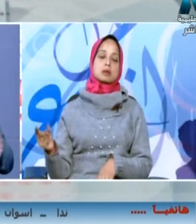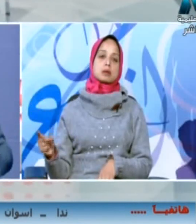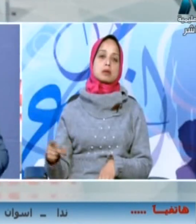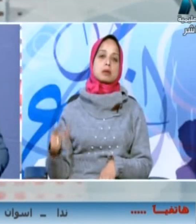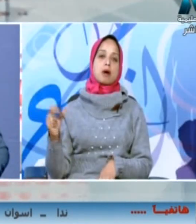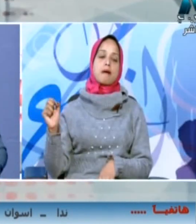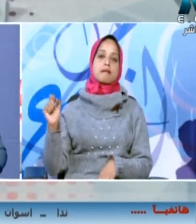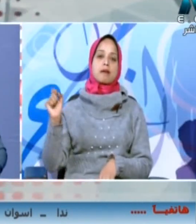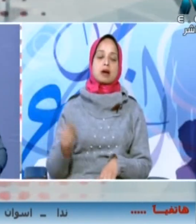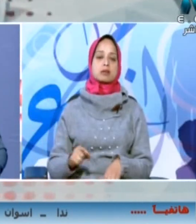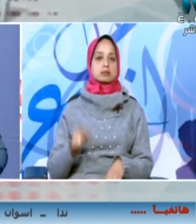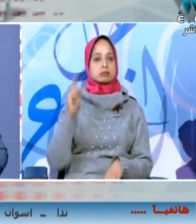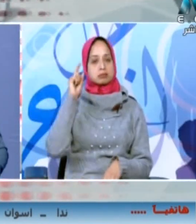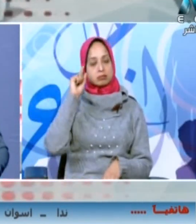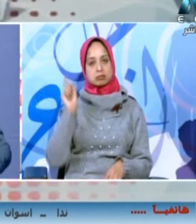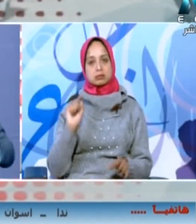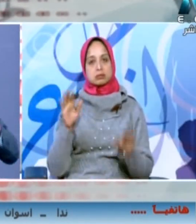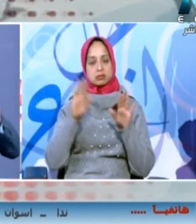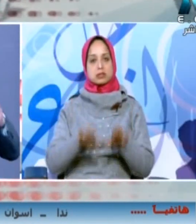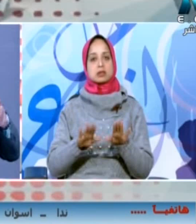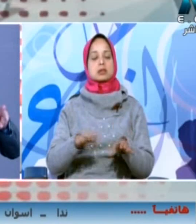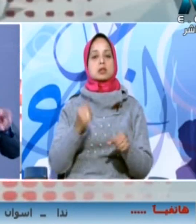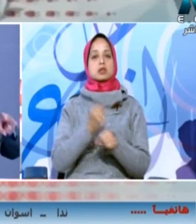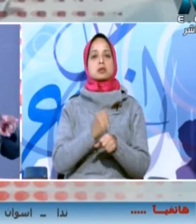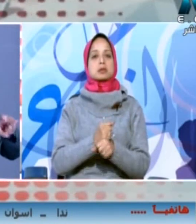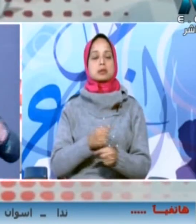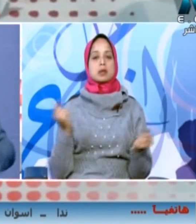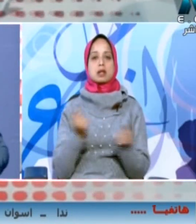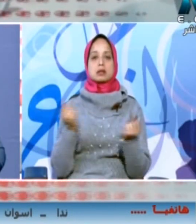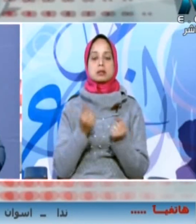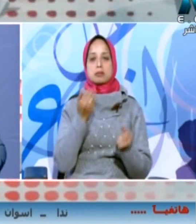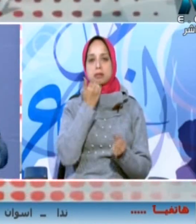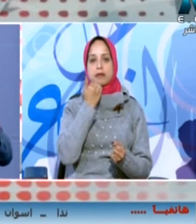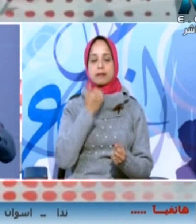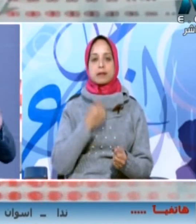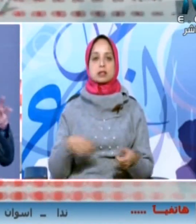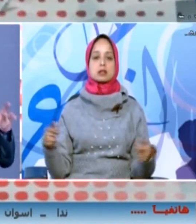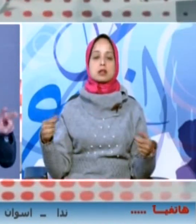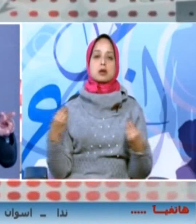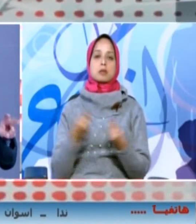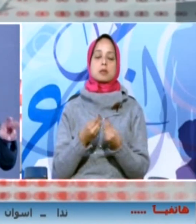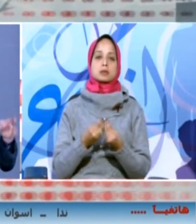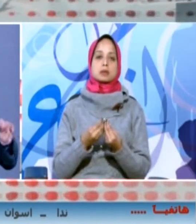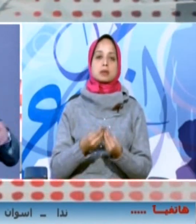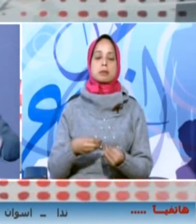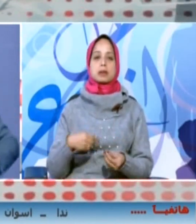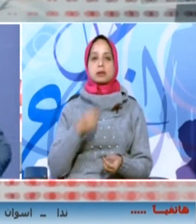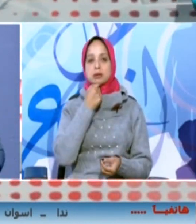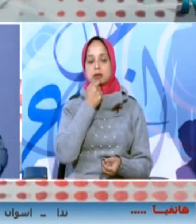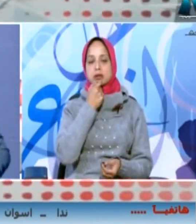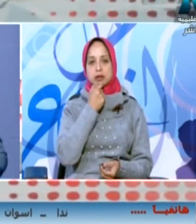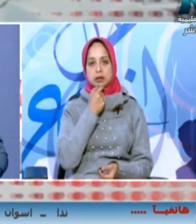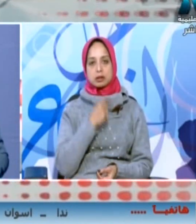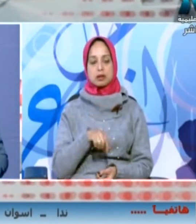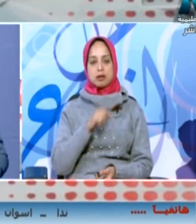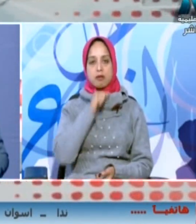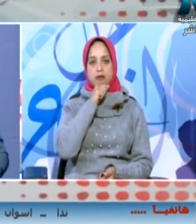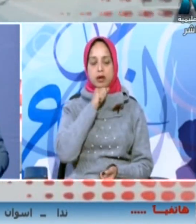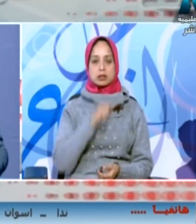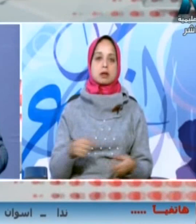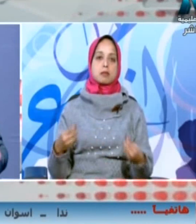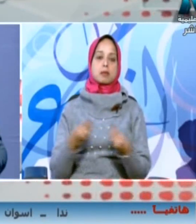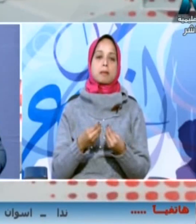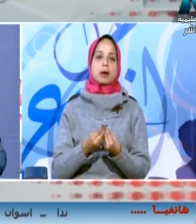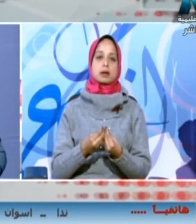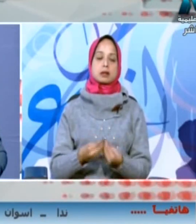محمد فريد من غير تدريب. سياسه الوفاق بين انجلترا وفرنسا، سياسه الوفاق بين الخديوي وعباس حلمي والانجليز في عهد جورست،